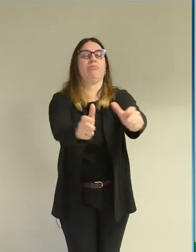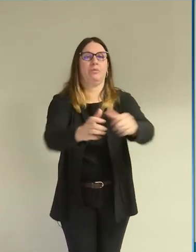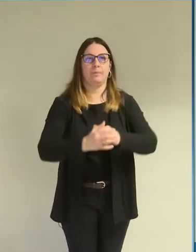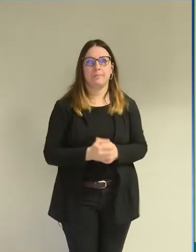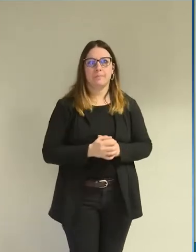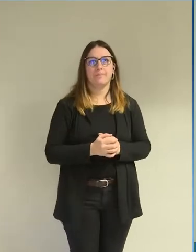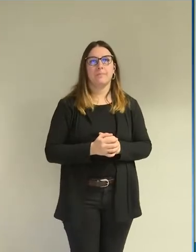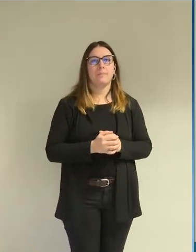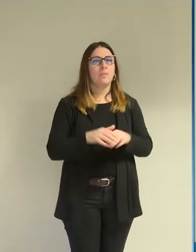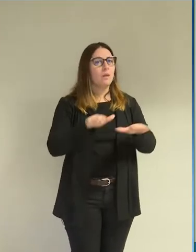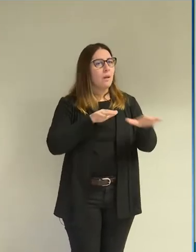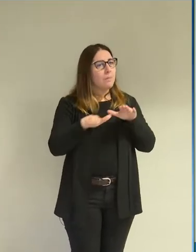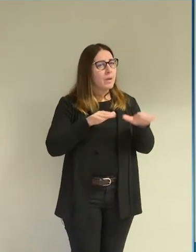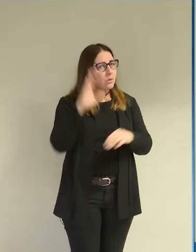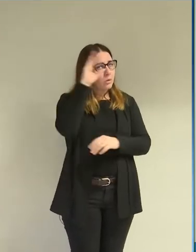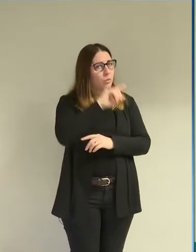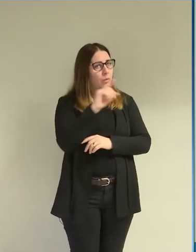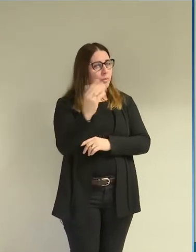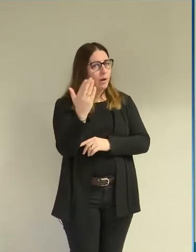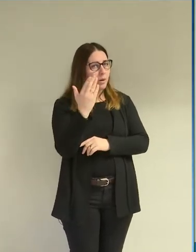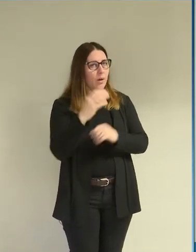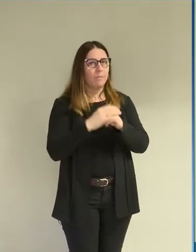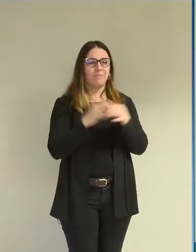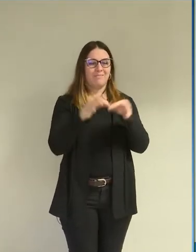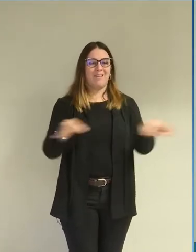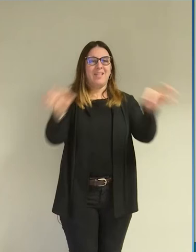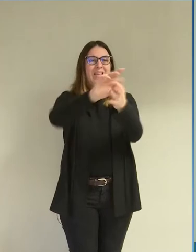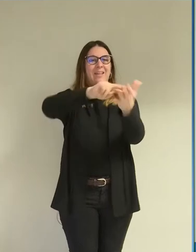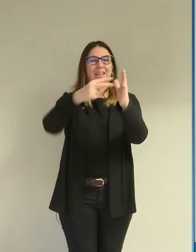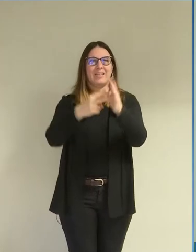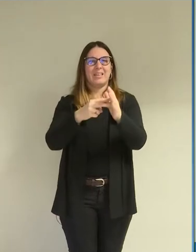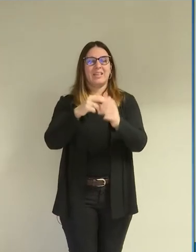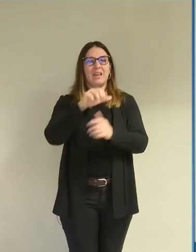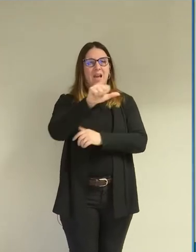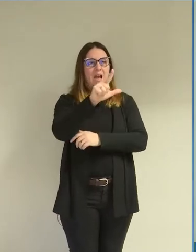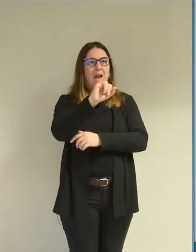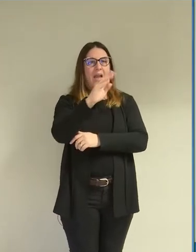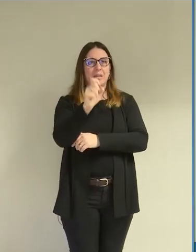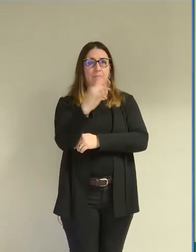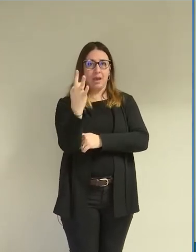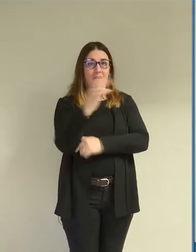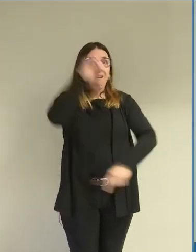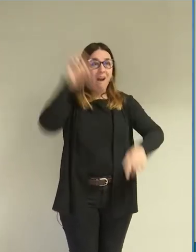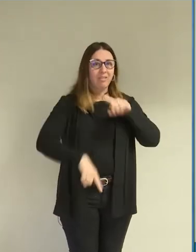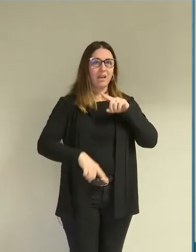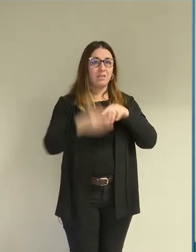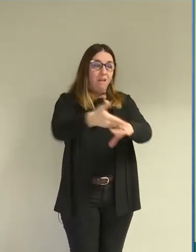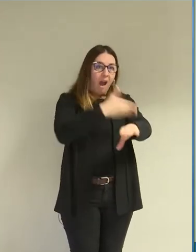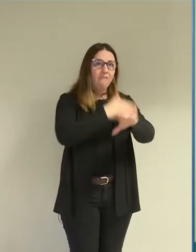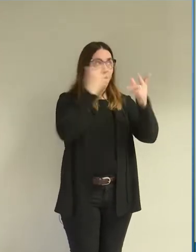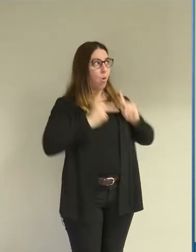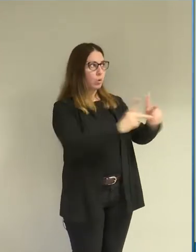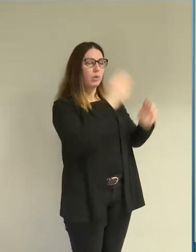je vous rappelle que l'accès au terrain technique comme allibert est interdit et soumis à autorisation préalable